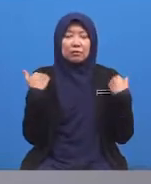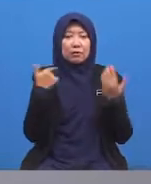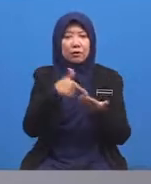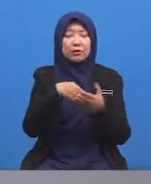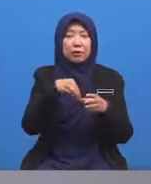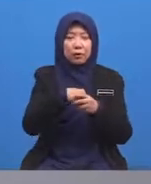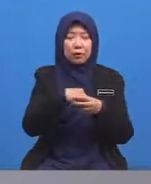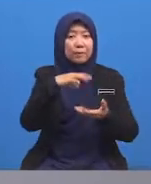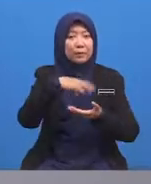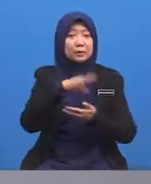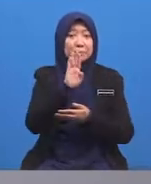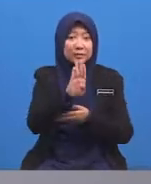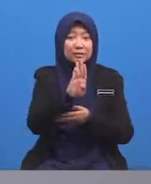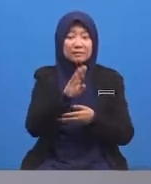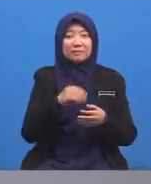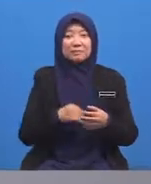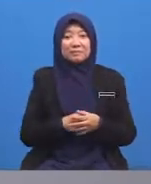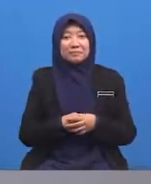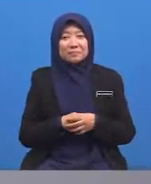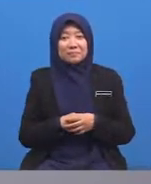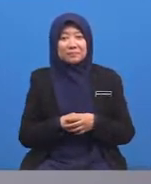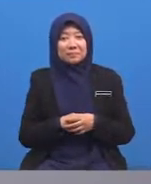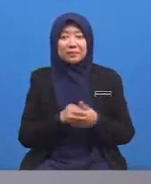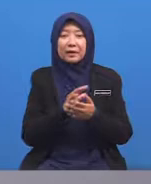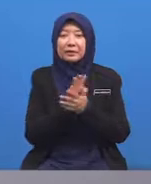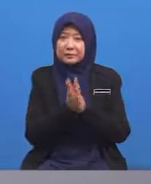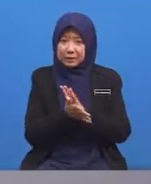Tetapi, tiada lagi kelihatan gula di dalam bekas B.